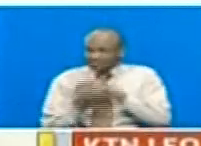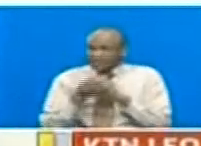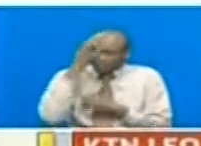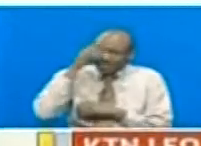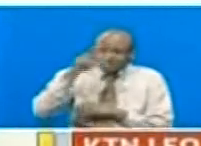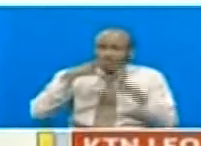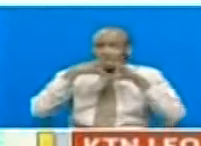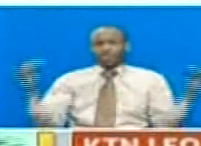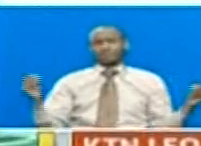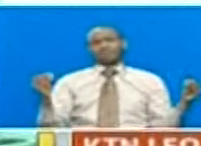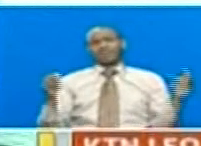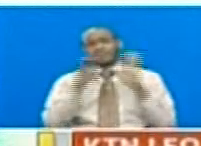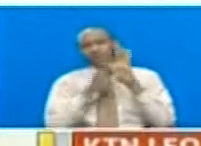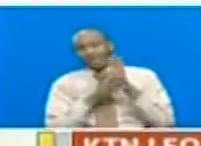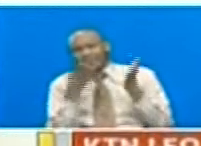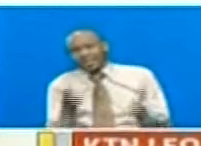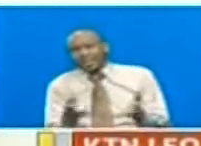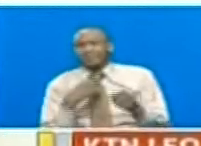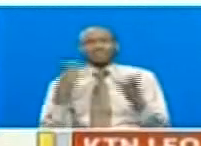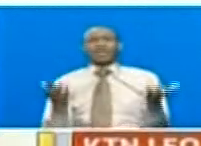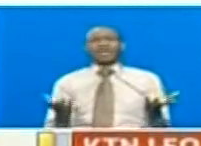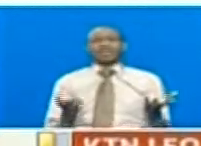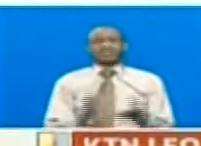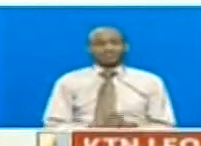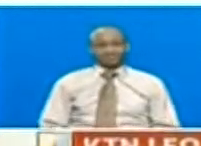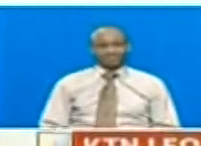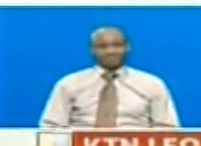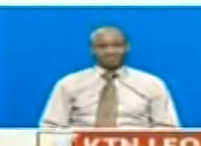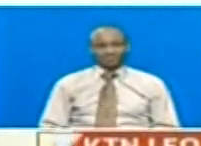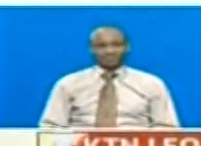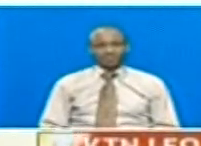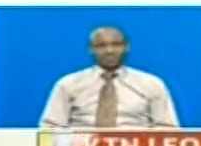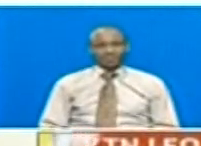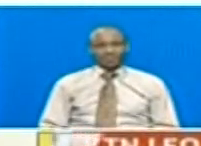kutoweka kwao hewani katika makala yetu ya Wako Wapi.